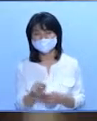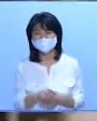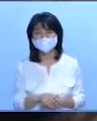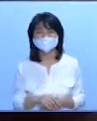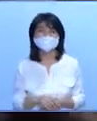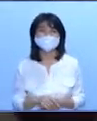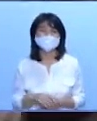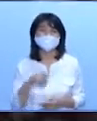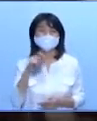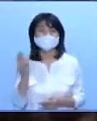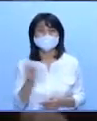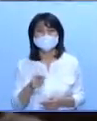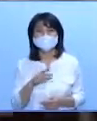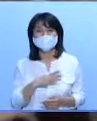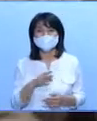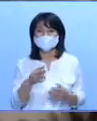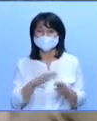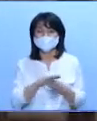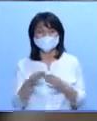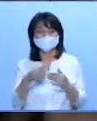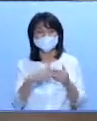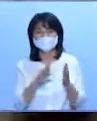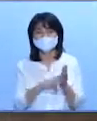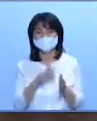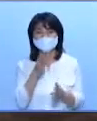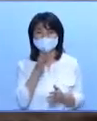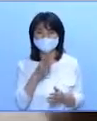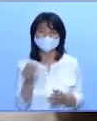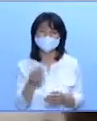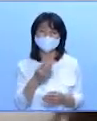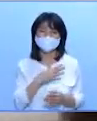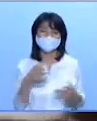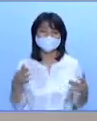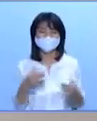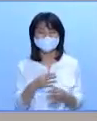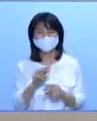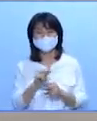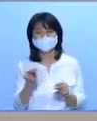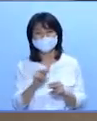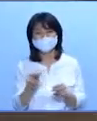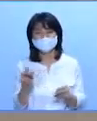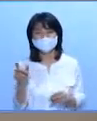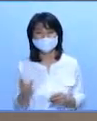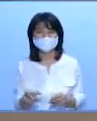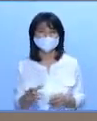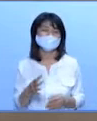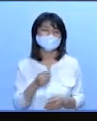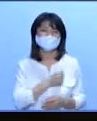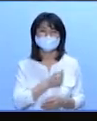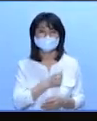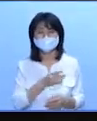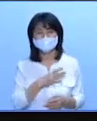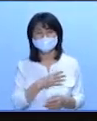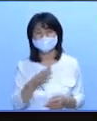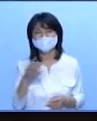войну Каирбек Мамытбеков ушел в неполные 18 лет. Тогда он еще был учителем в Байноульской школе. Служба проходила в Полтавском военно-воздушном